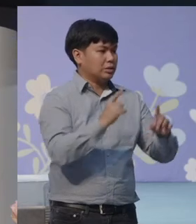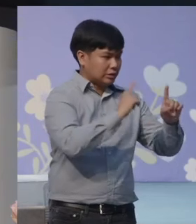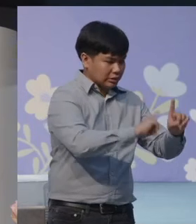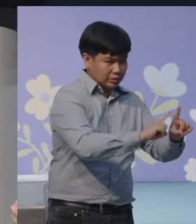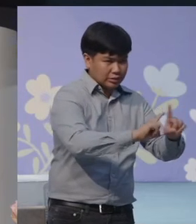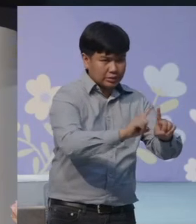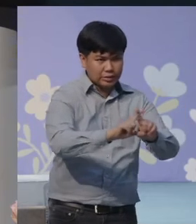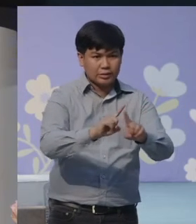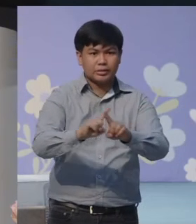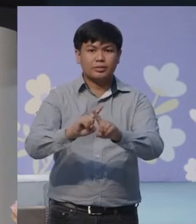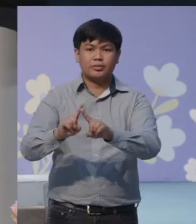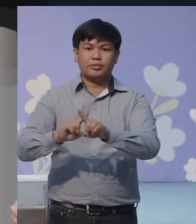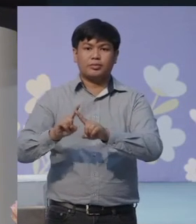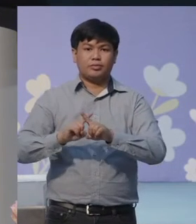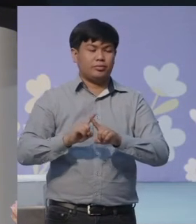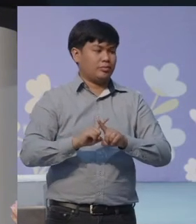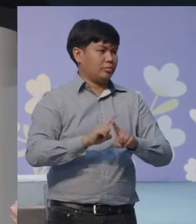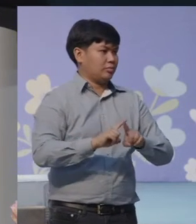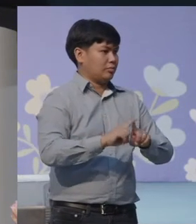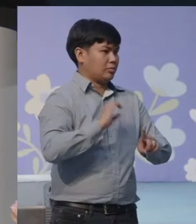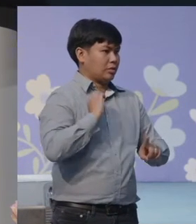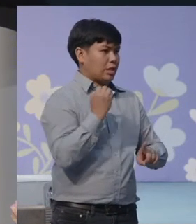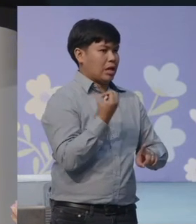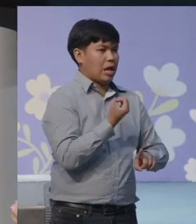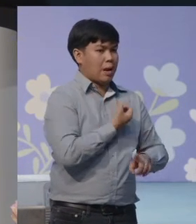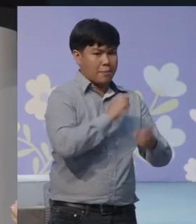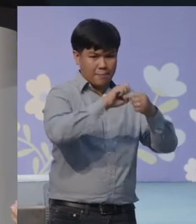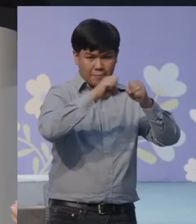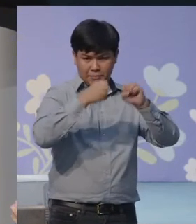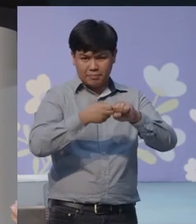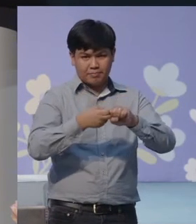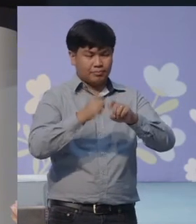iba-iba ang ating problema.